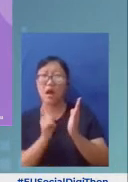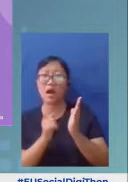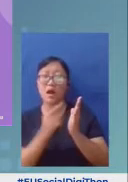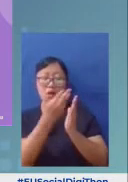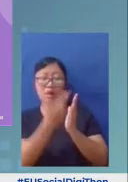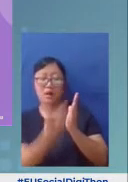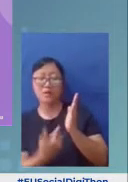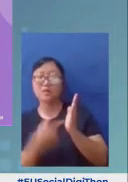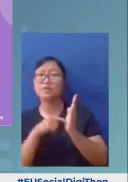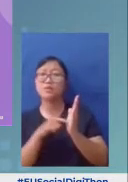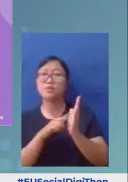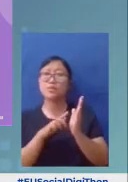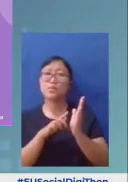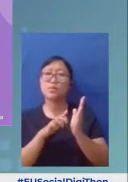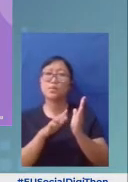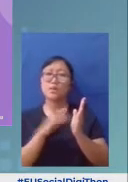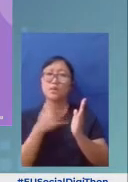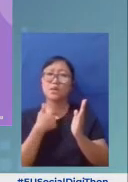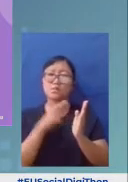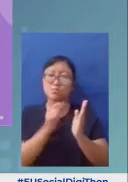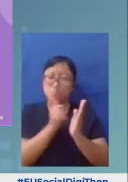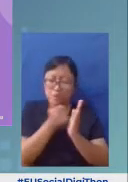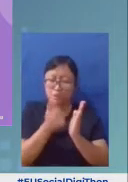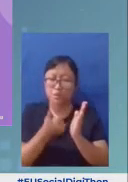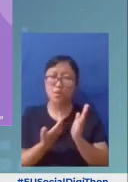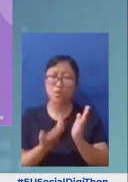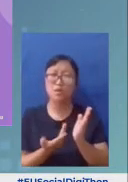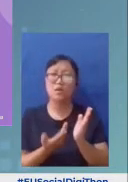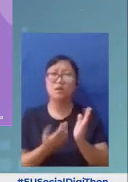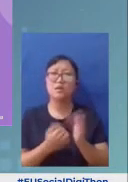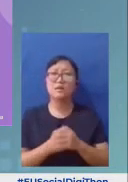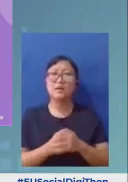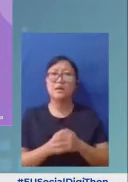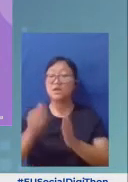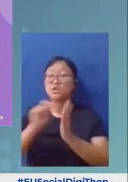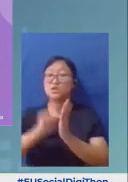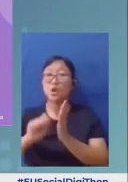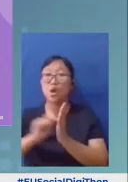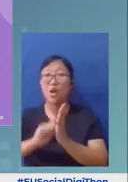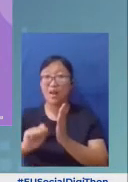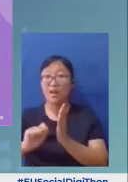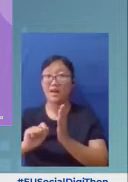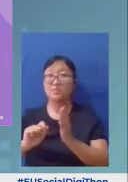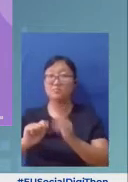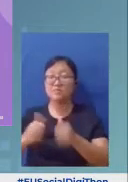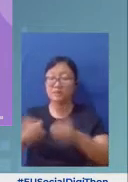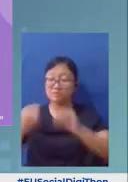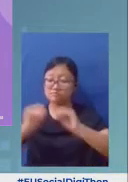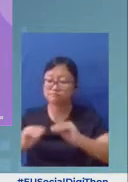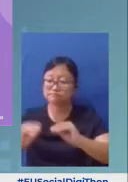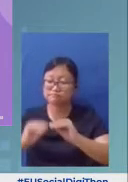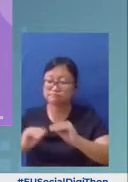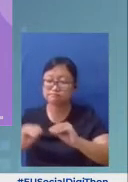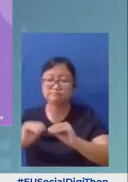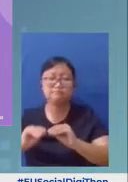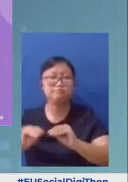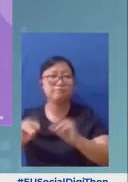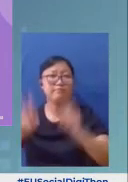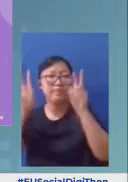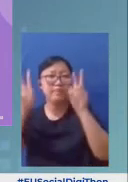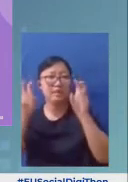jadi ketika sekolah itu bisa memberikan edukasi atau pendidikan ya tentang bagaimana nih kita